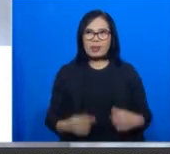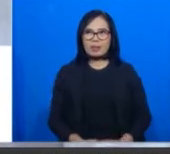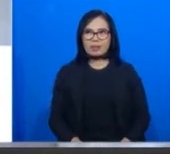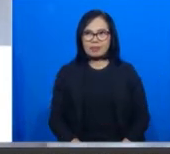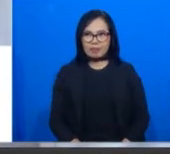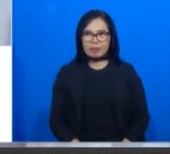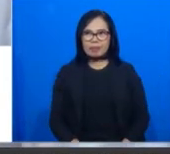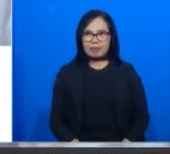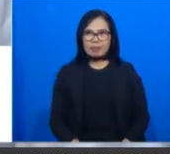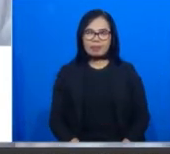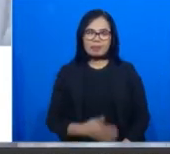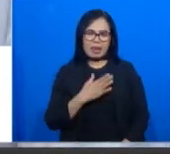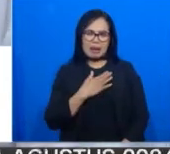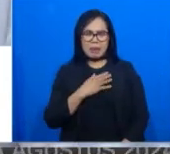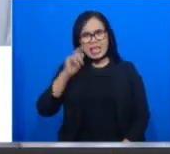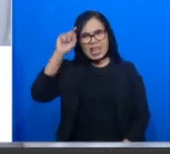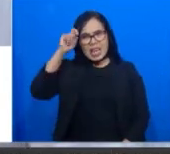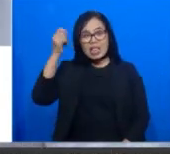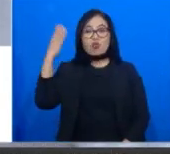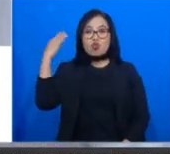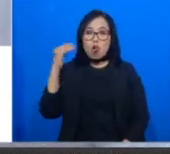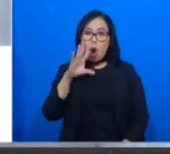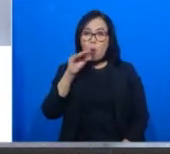Pasti saya akan terbawa dengan perasaannya.